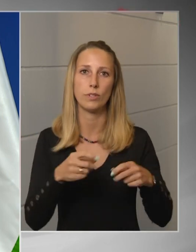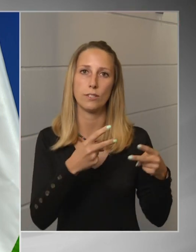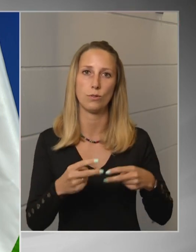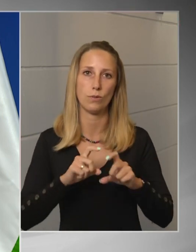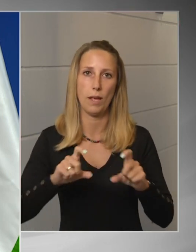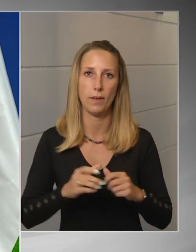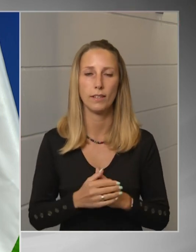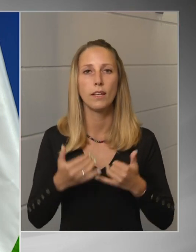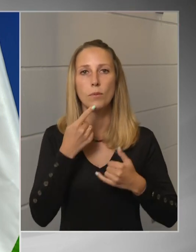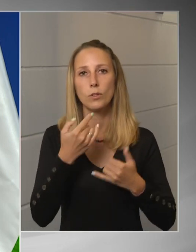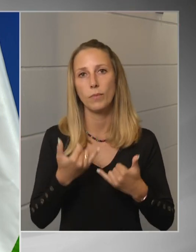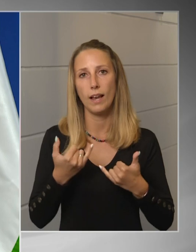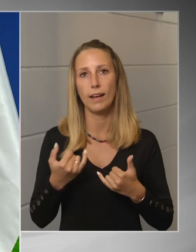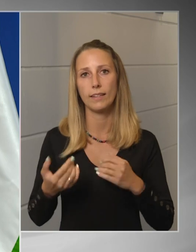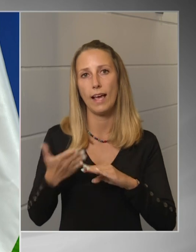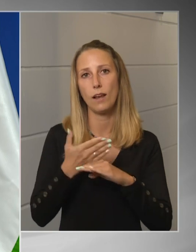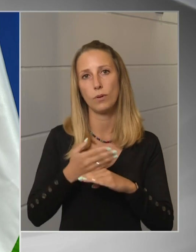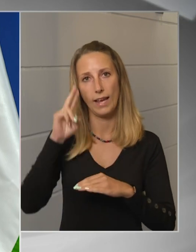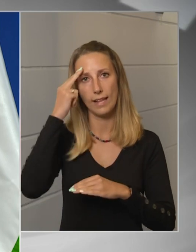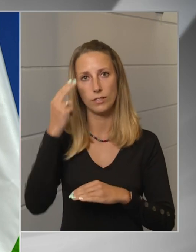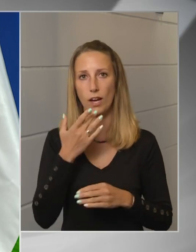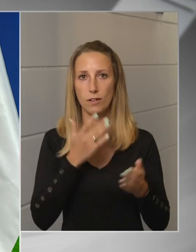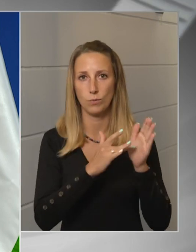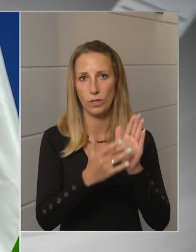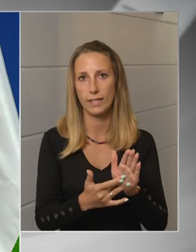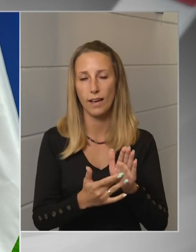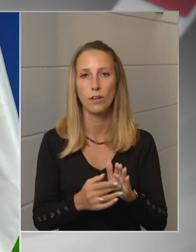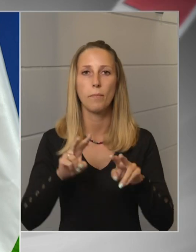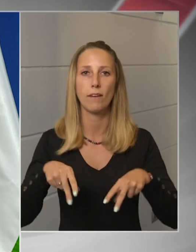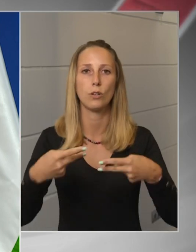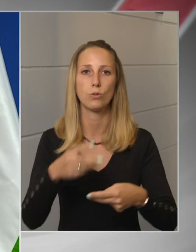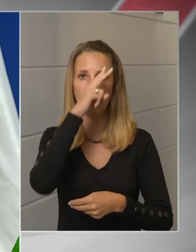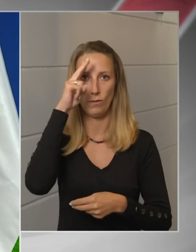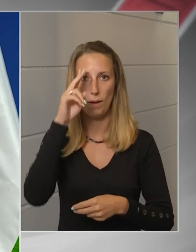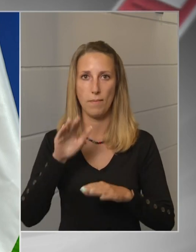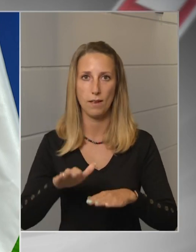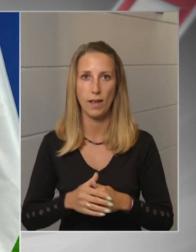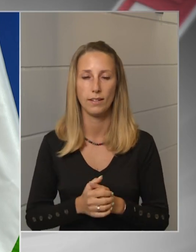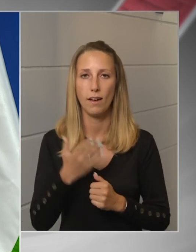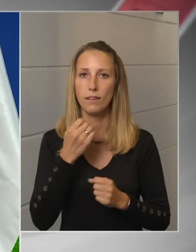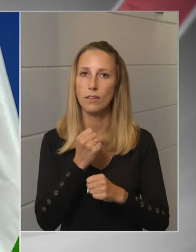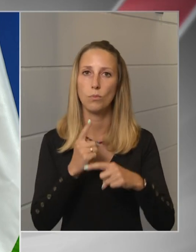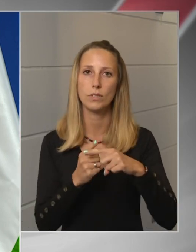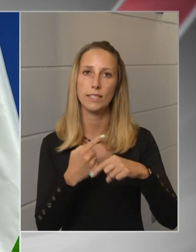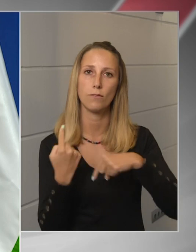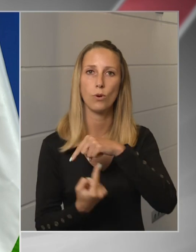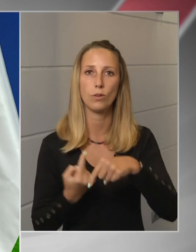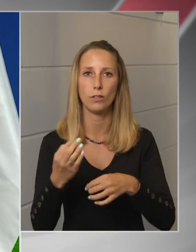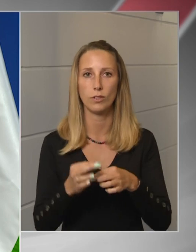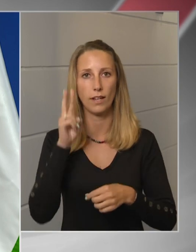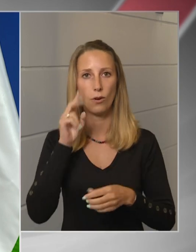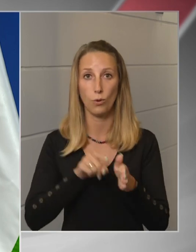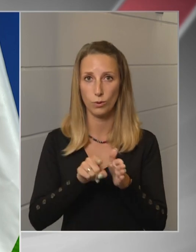ezért, és mondom, a jelenlegi előrejelzések azt mutatják, hogy ez megvalósulhat novemberben. Ha nagyon pozitív fordulat történik, akkor